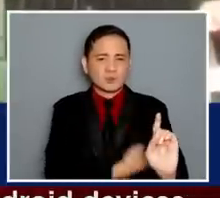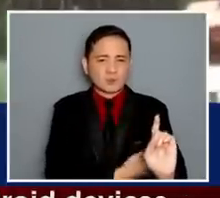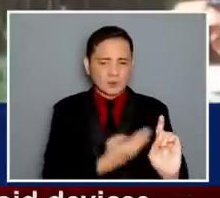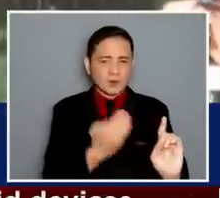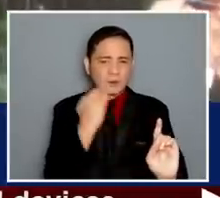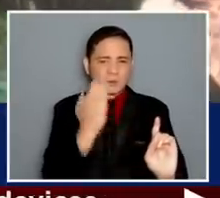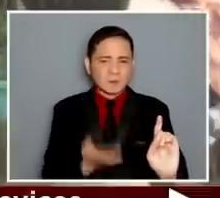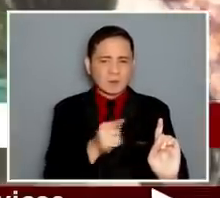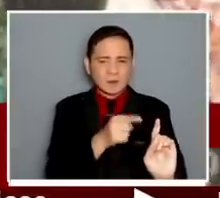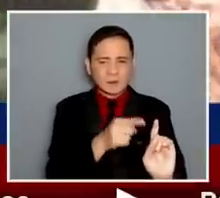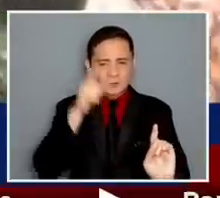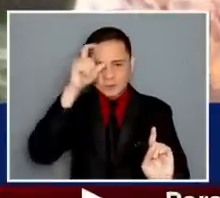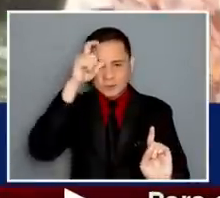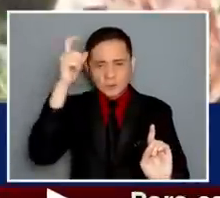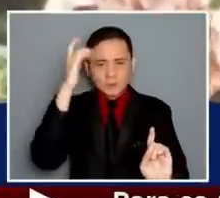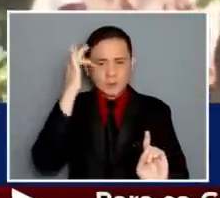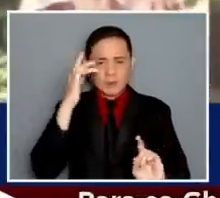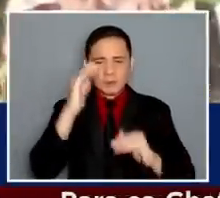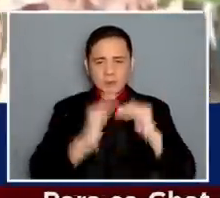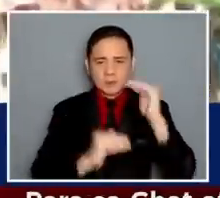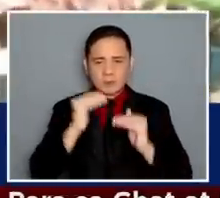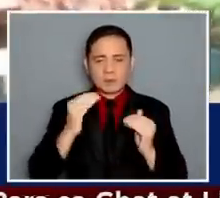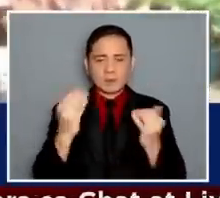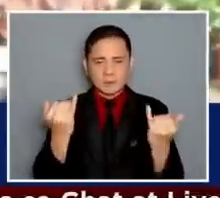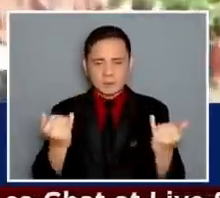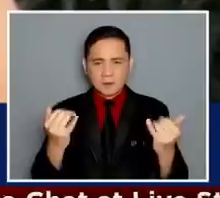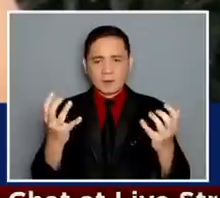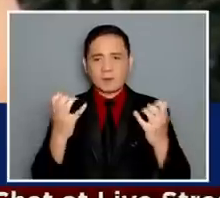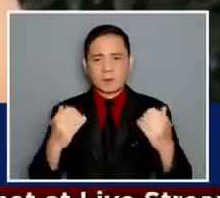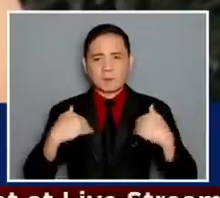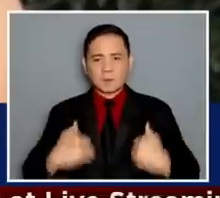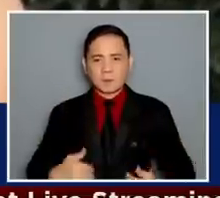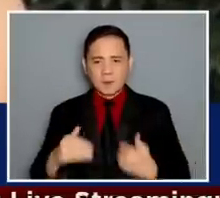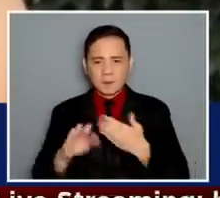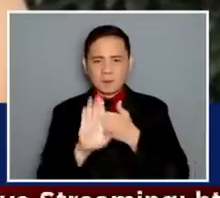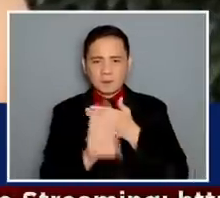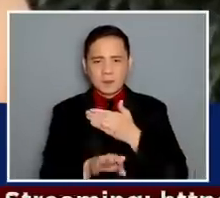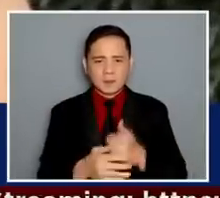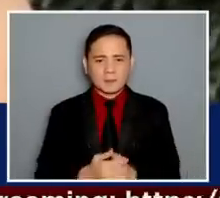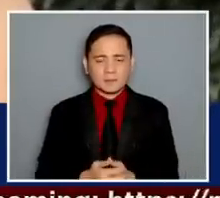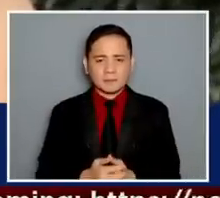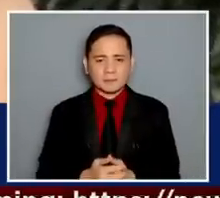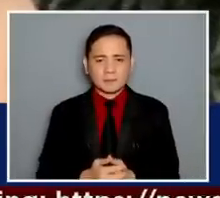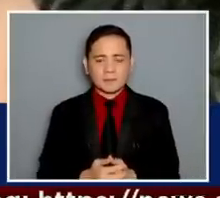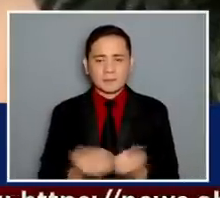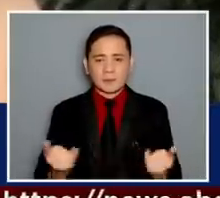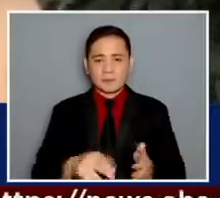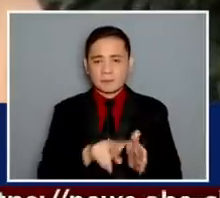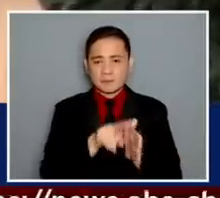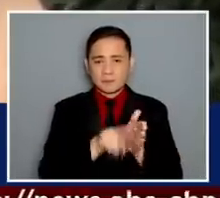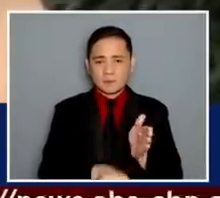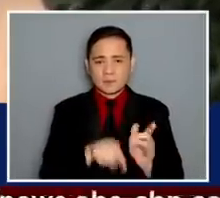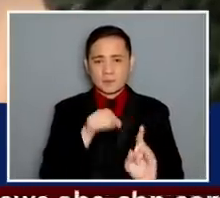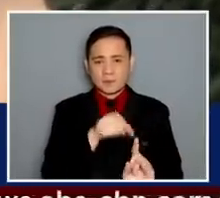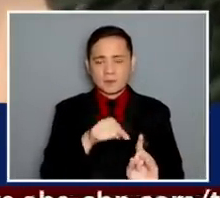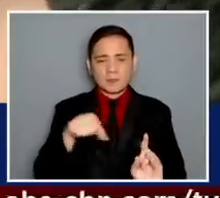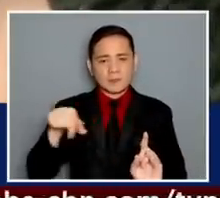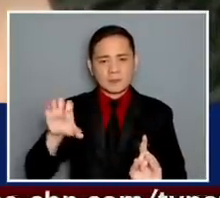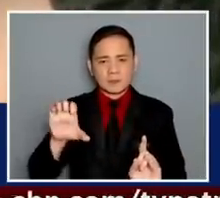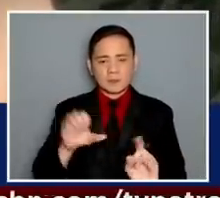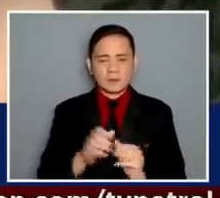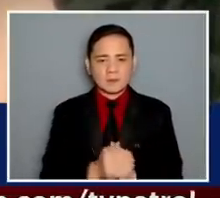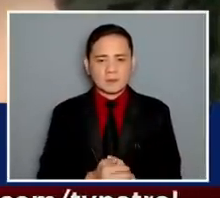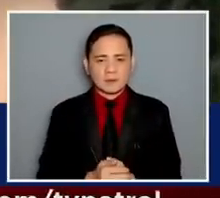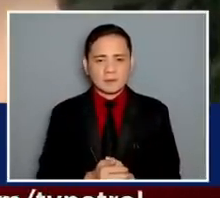ni Wilma sa kanilang tahanan sa Lucena City sa Quezon. Sa ngayon, nakalagak pansamantala ang mga labi na nasawing